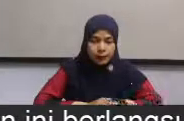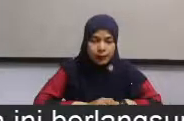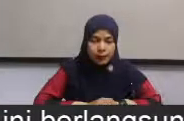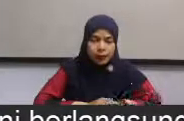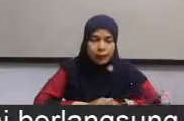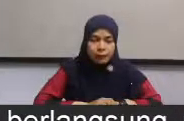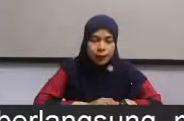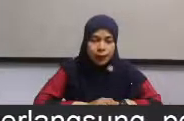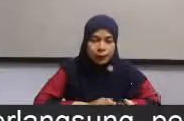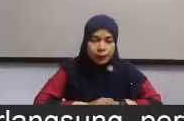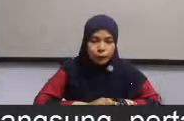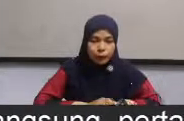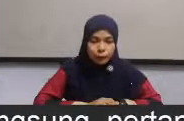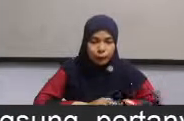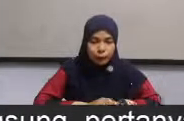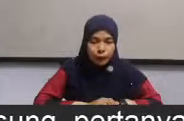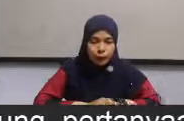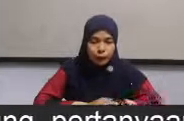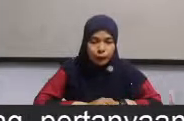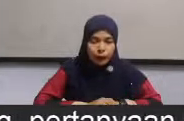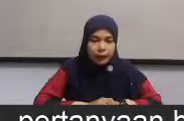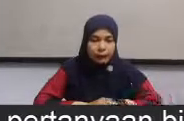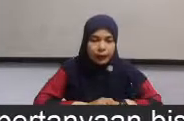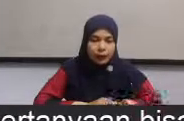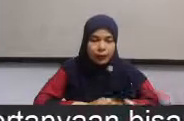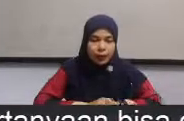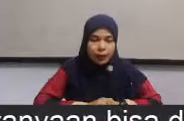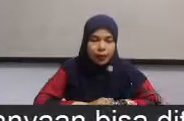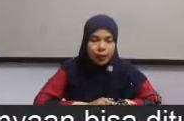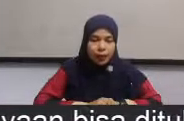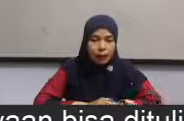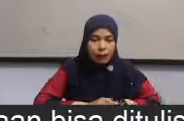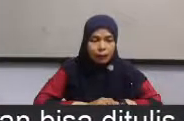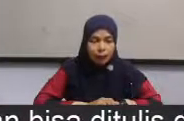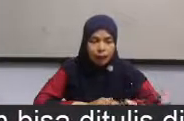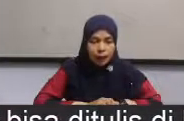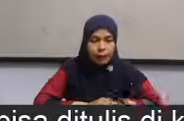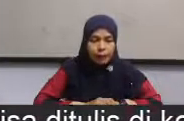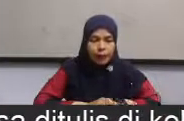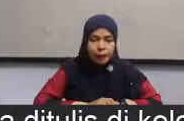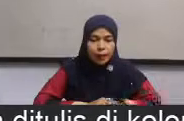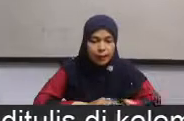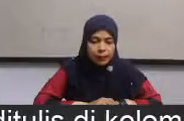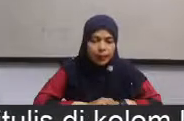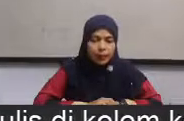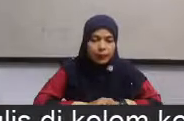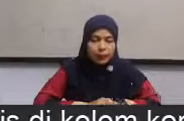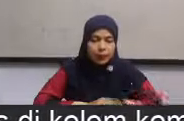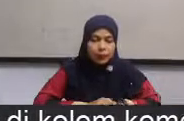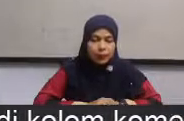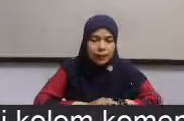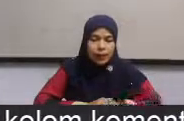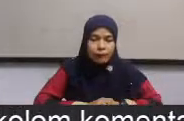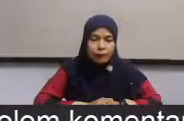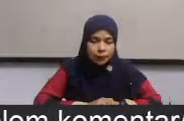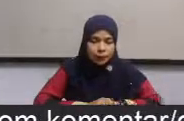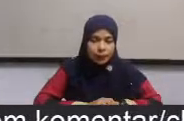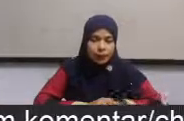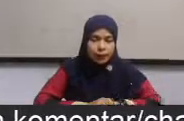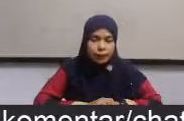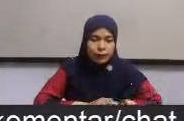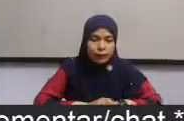jangan sampai kamu ikut Google nih tapi tidak menyebutkan nama dan kelas akhirnya jadi